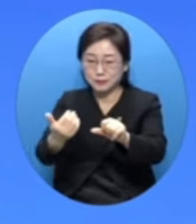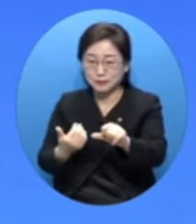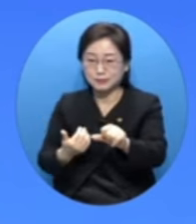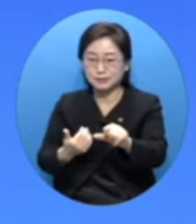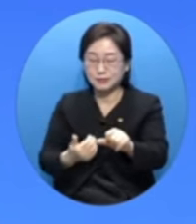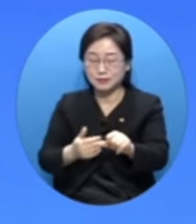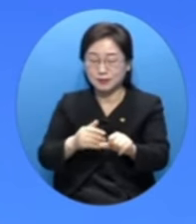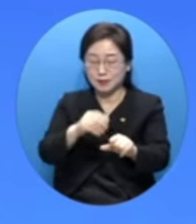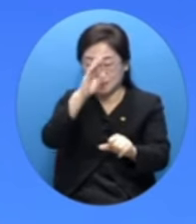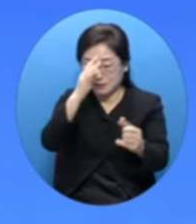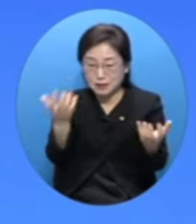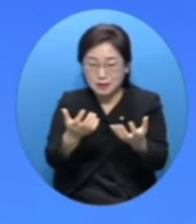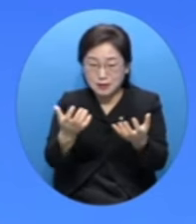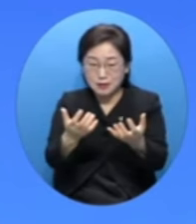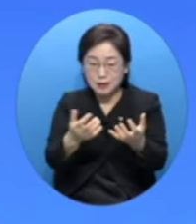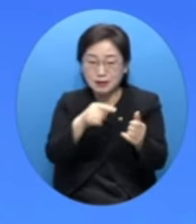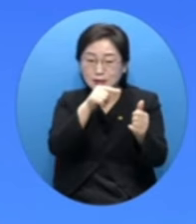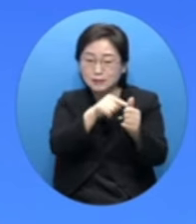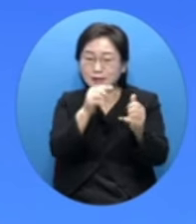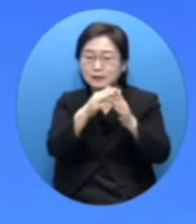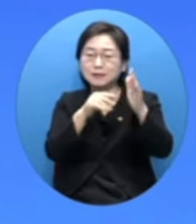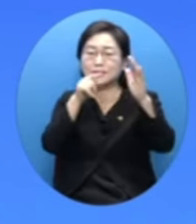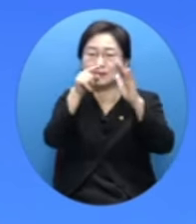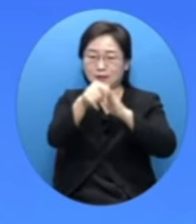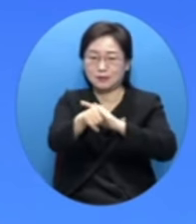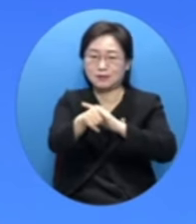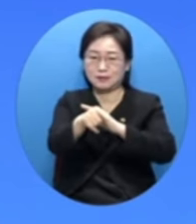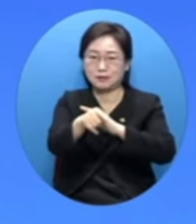한센병 환자 시몬의 집에 가셔서